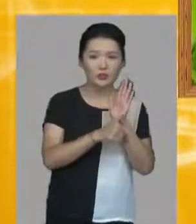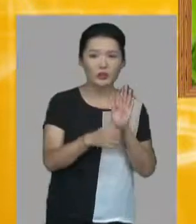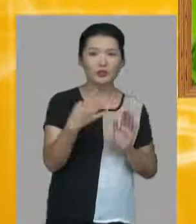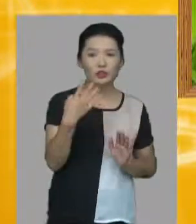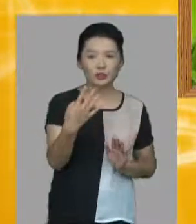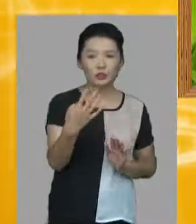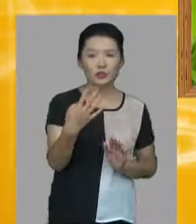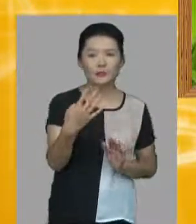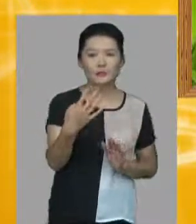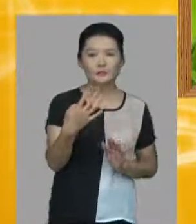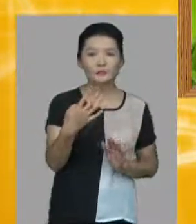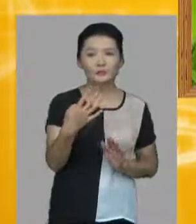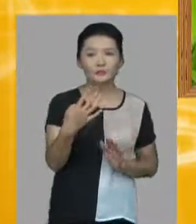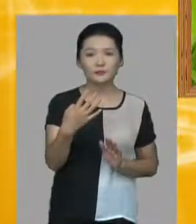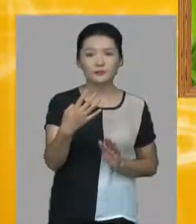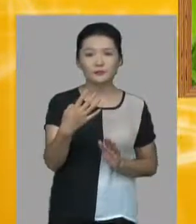64.